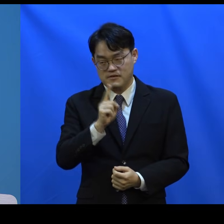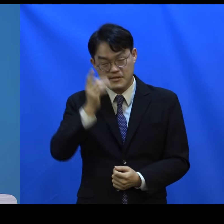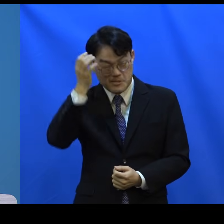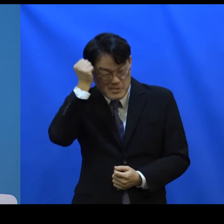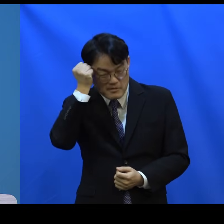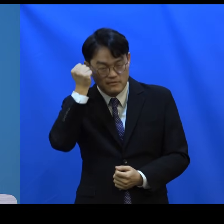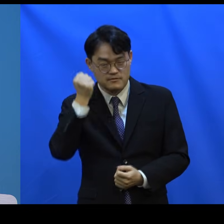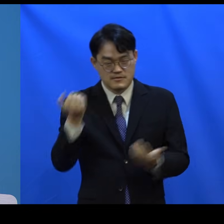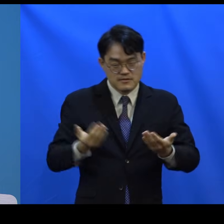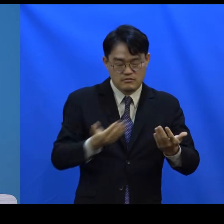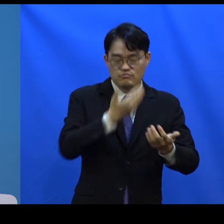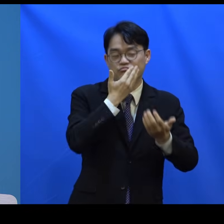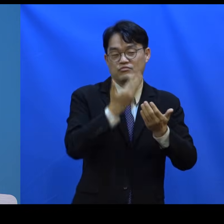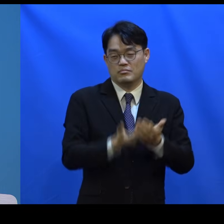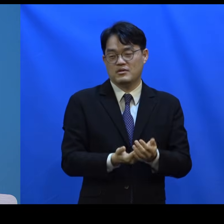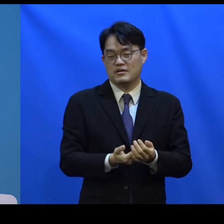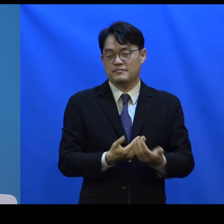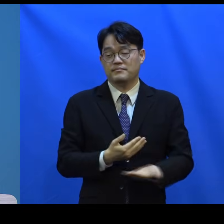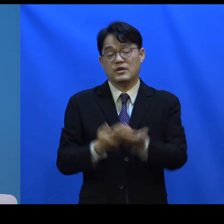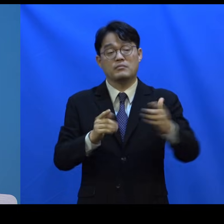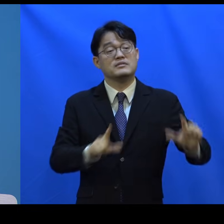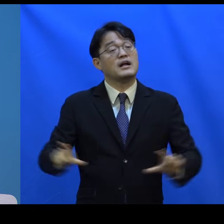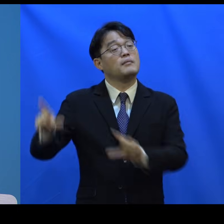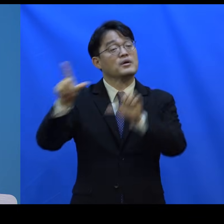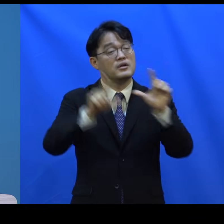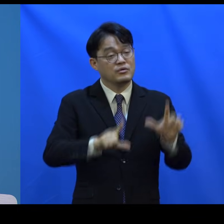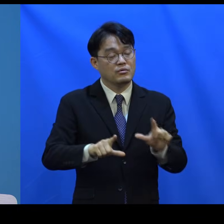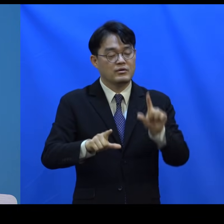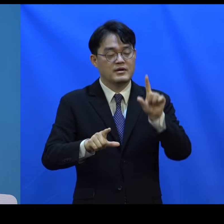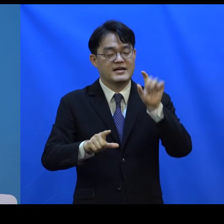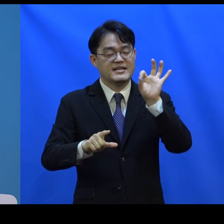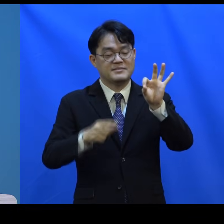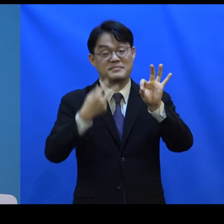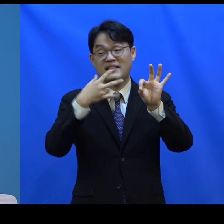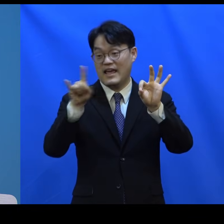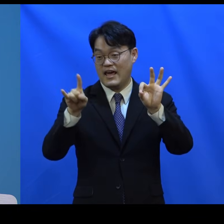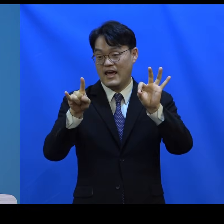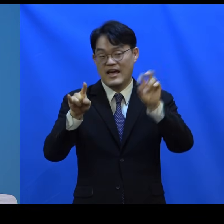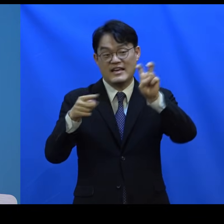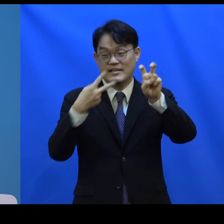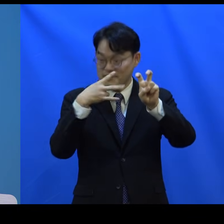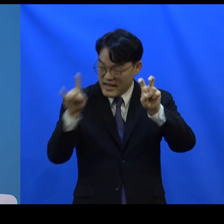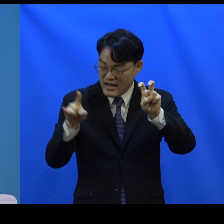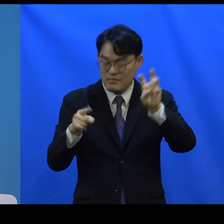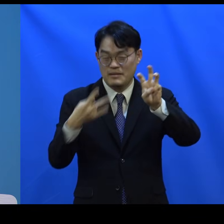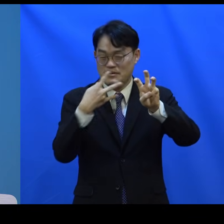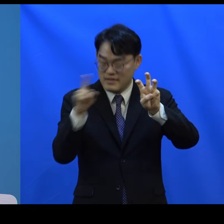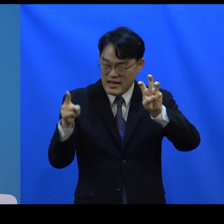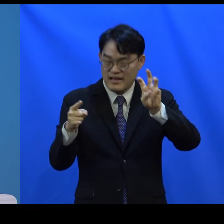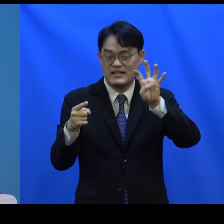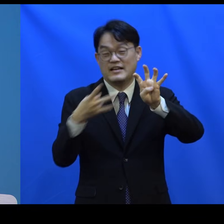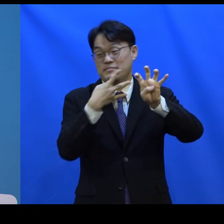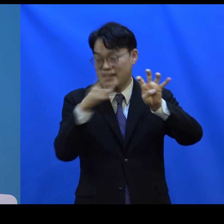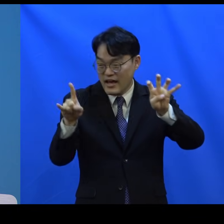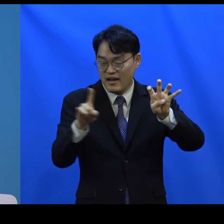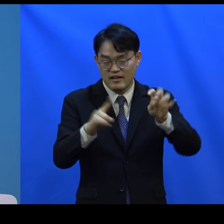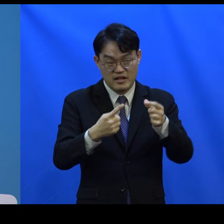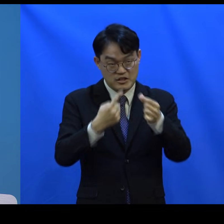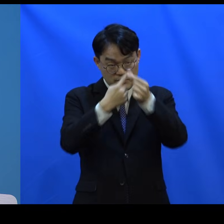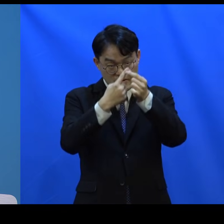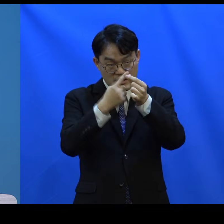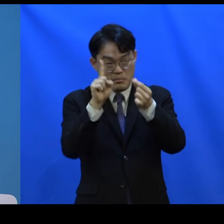우선순위가 뭔지, 30대 우선순위가 뭔지, 40대 우선순위가 뭔지, 또 그리스도인으로서 우선순위가 뭔지,